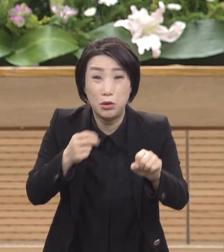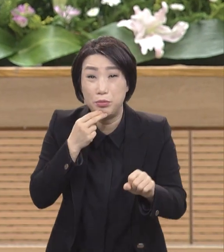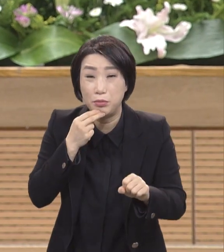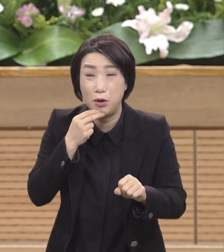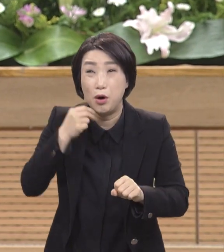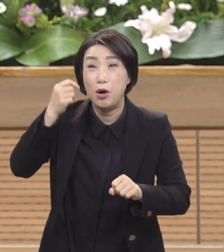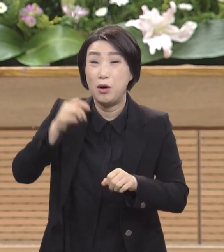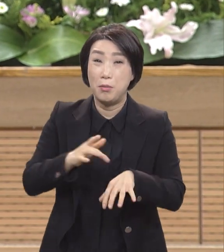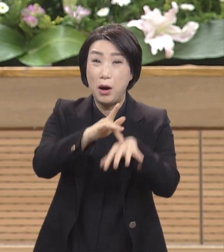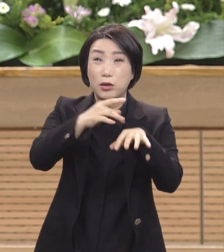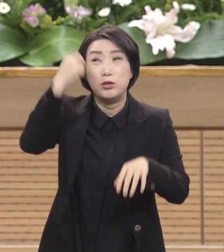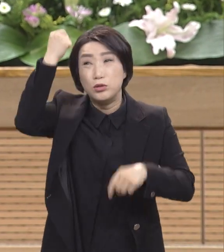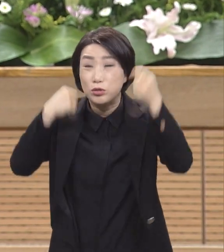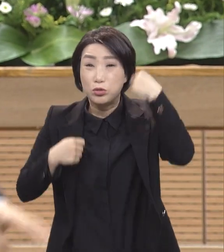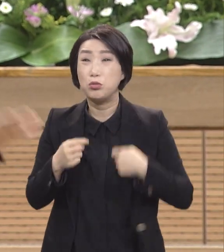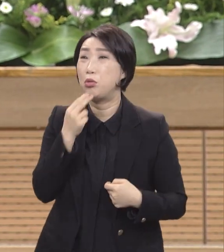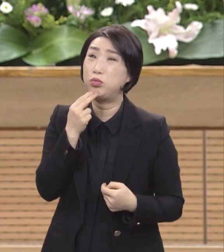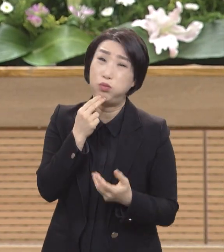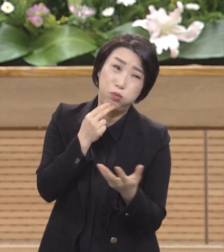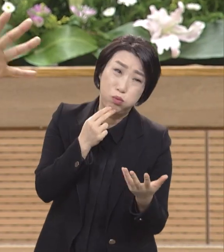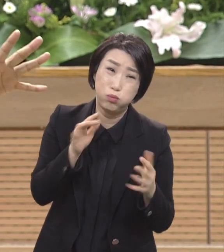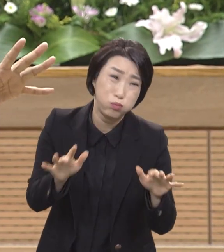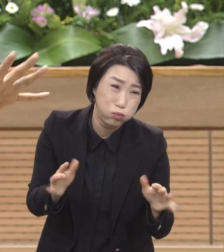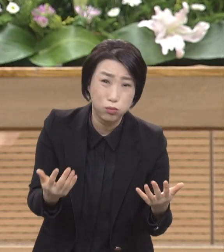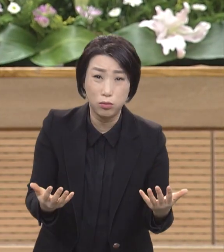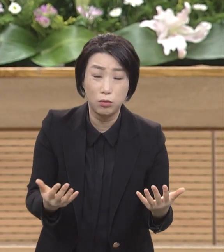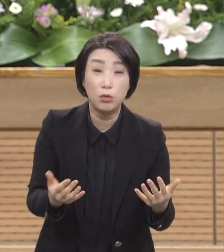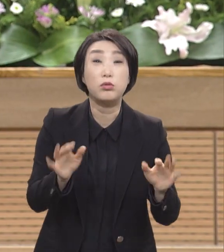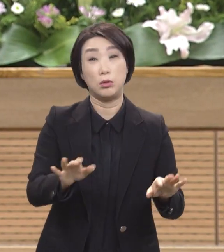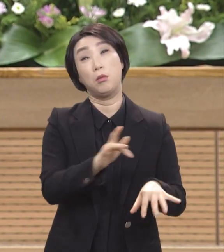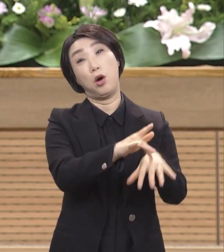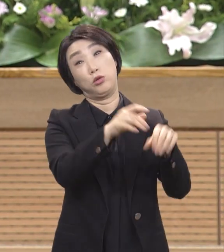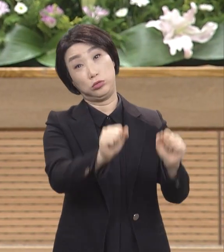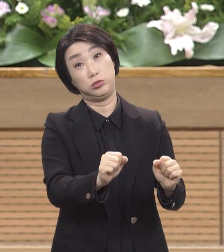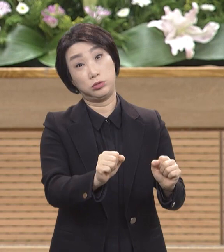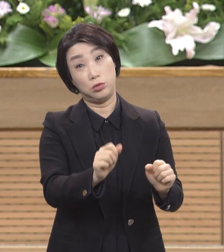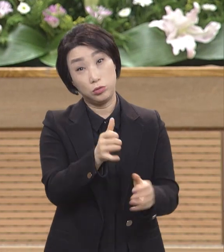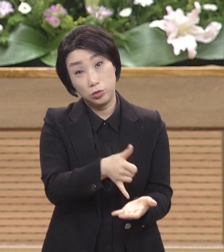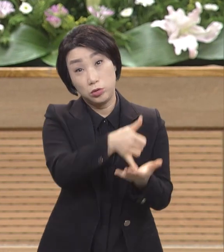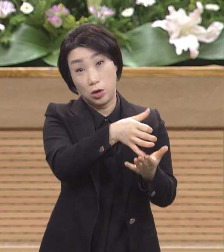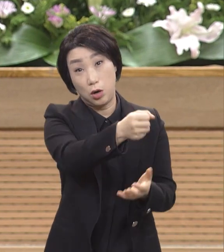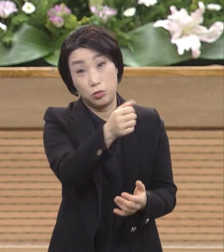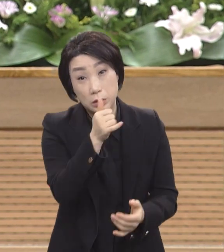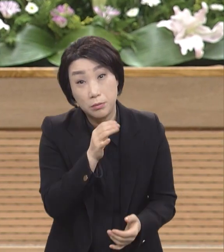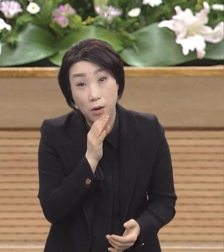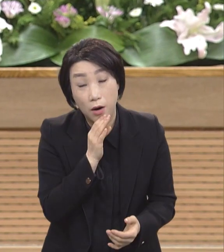감각에 느낄 수 없도. 그러면 존재요. 인격이요.